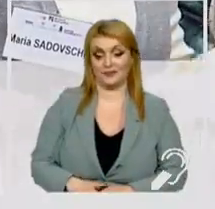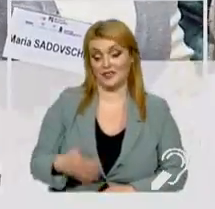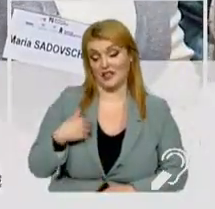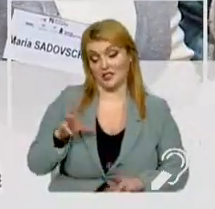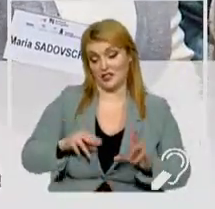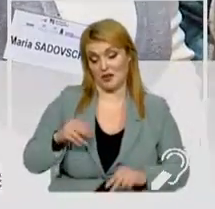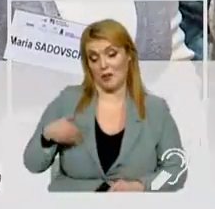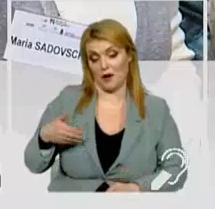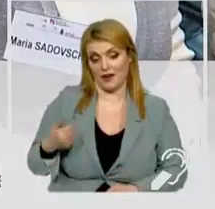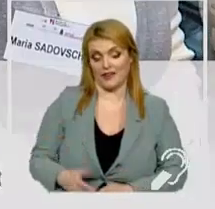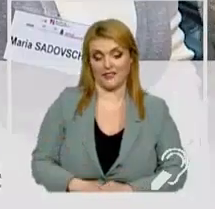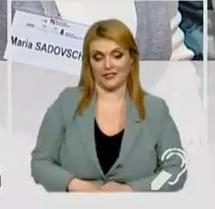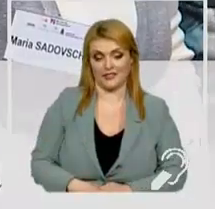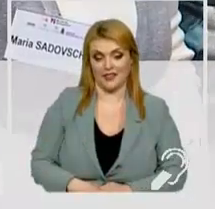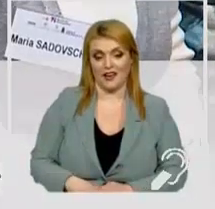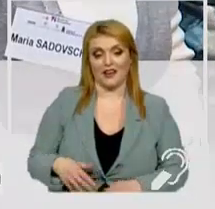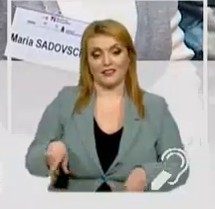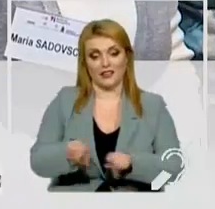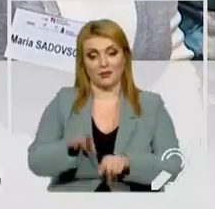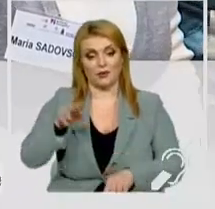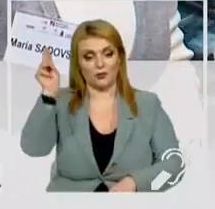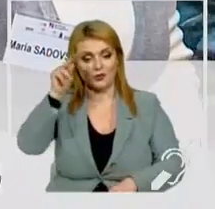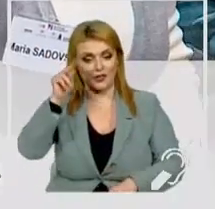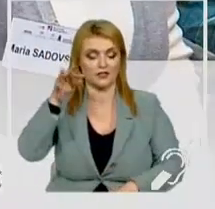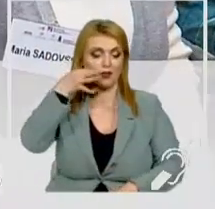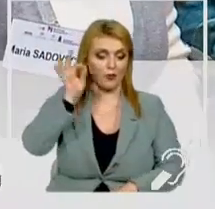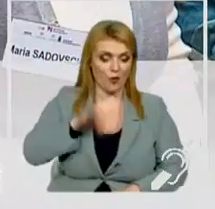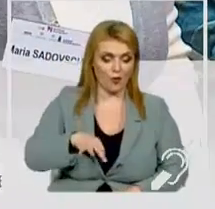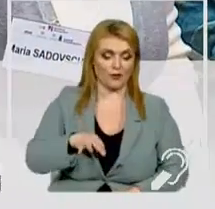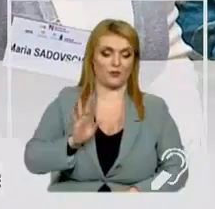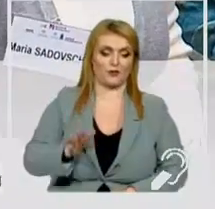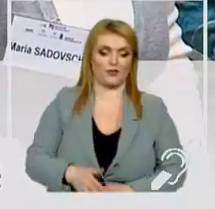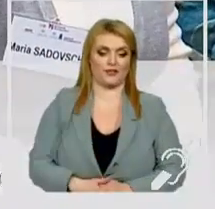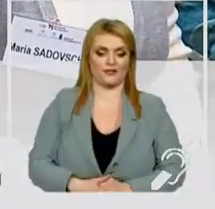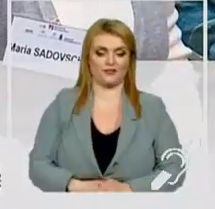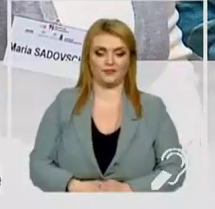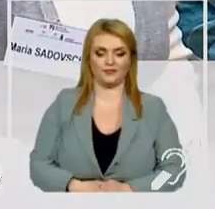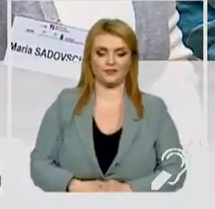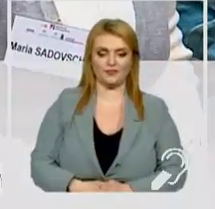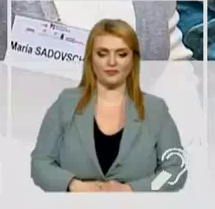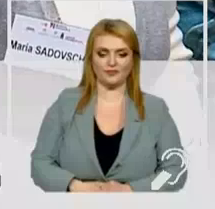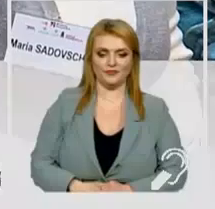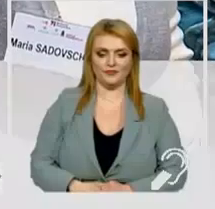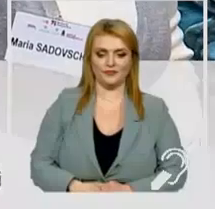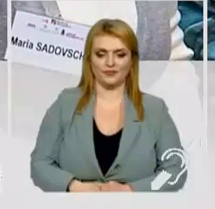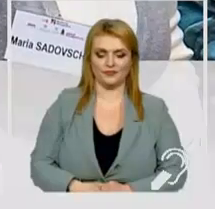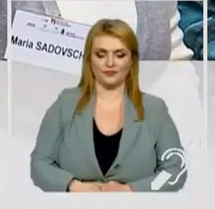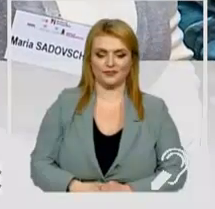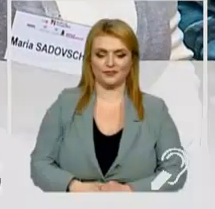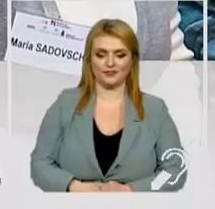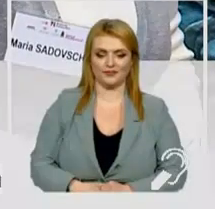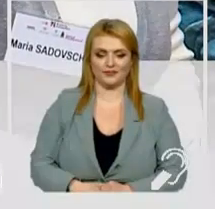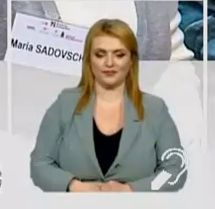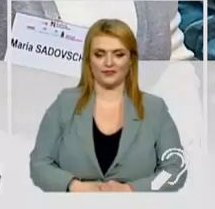benefic, suntem mai mult și să aflăm experiența fiecăruia care și cum să ne organizăm așa ca să trăim